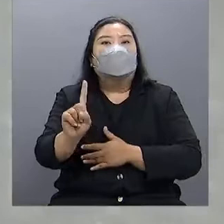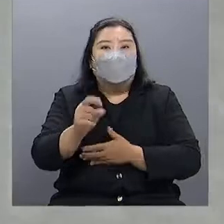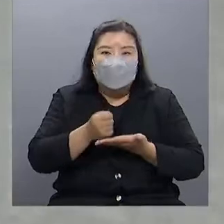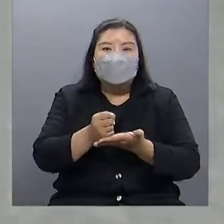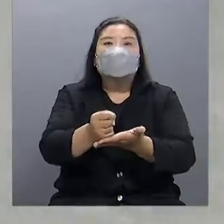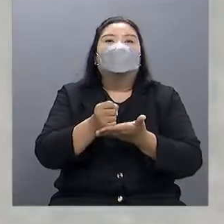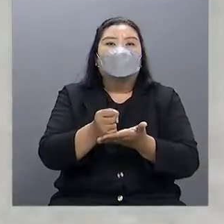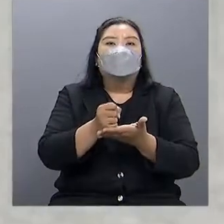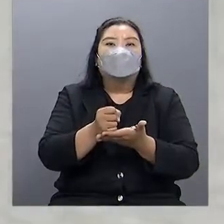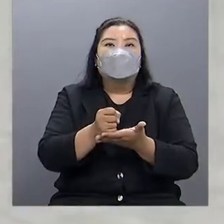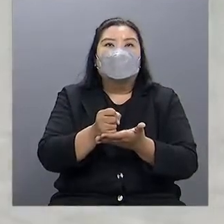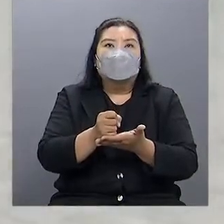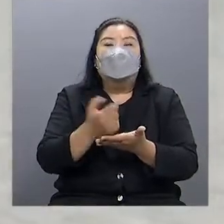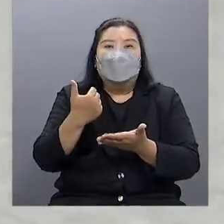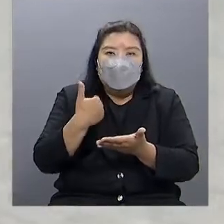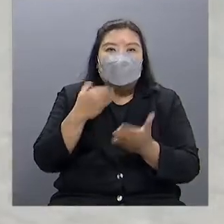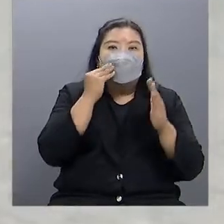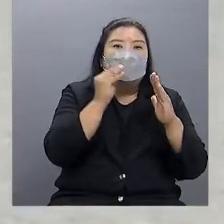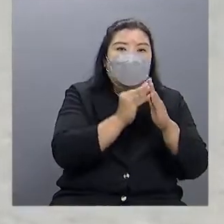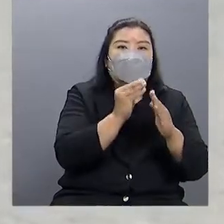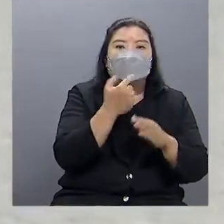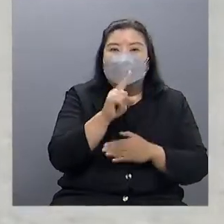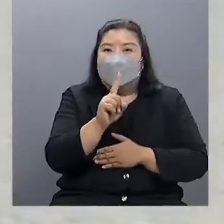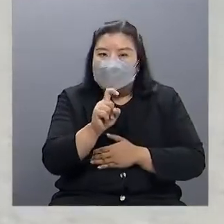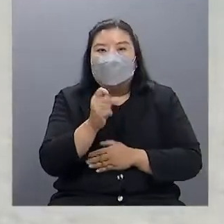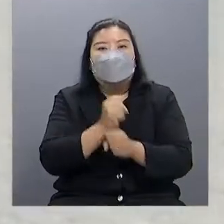ของสิ่งปลูกสร้างต่างๆที่เสียหายแล้วก็มอบหม